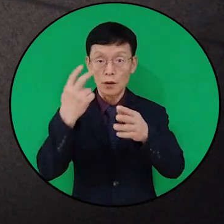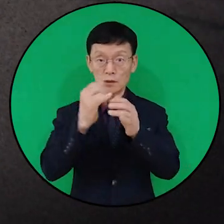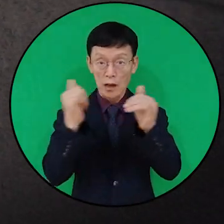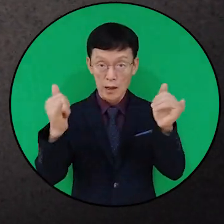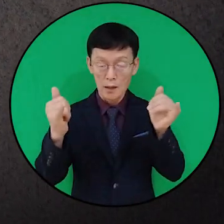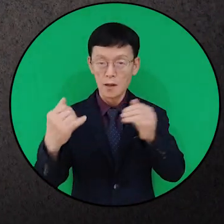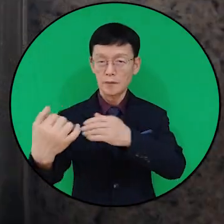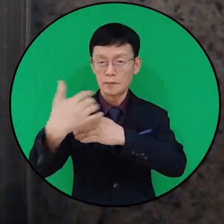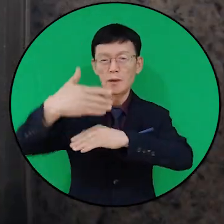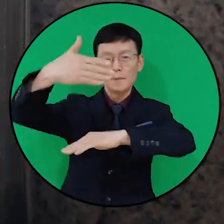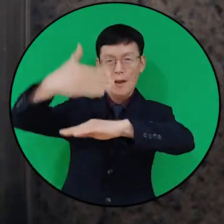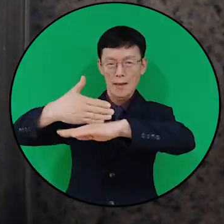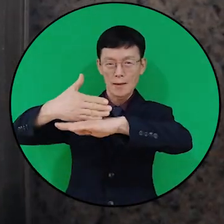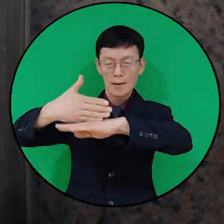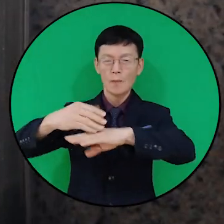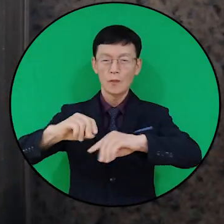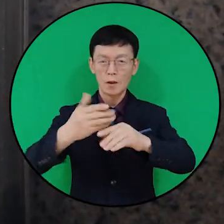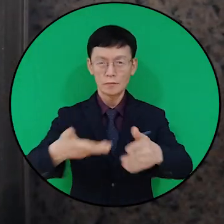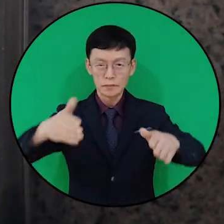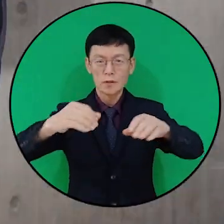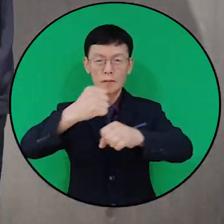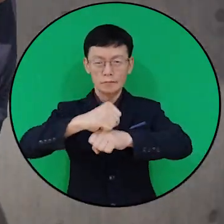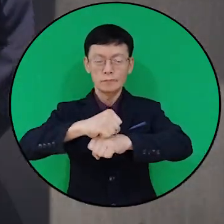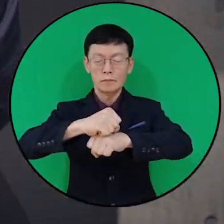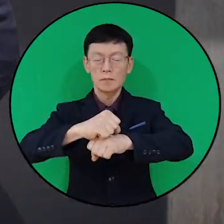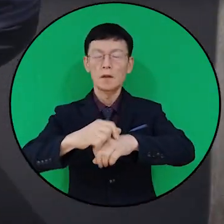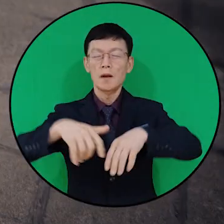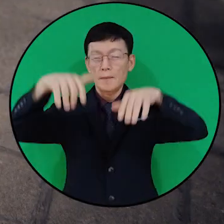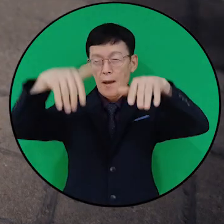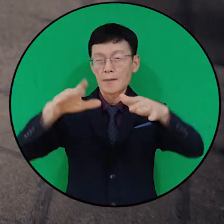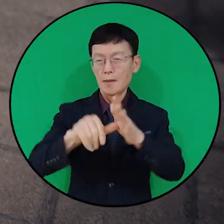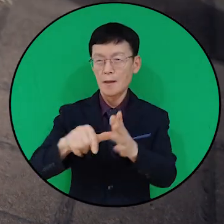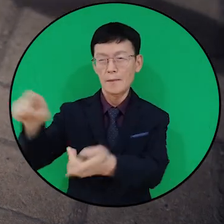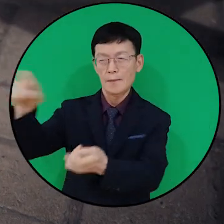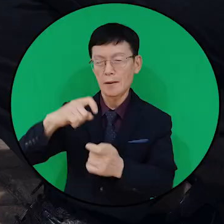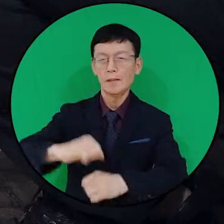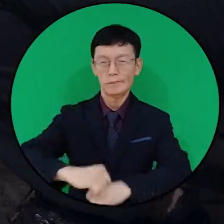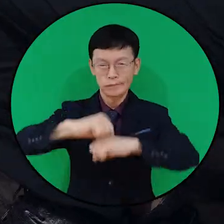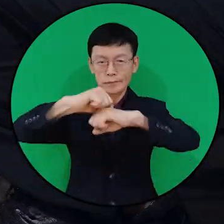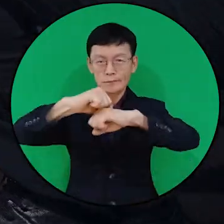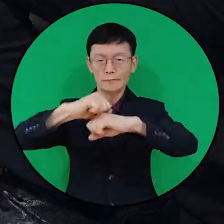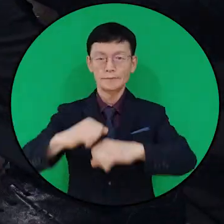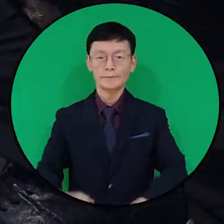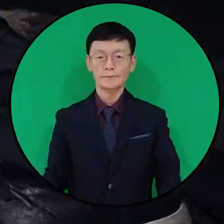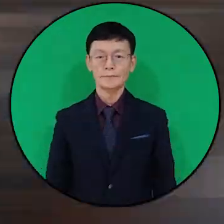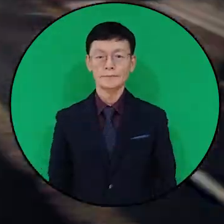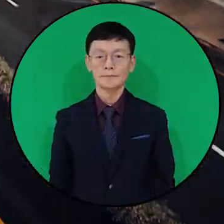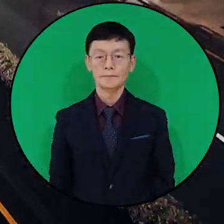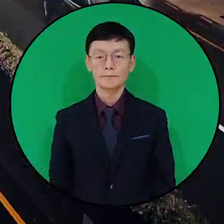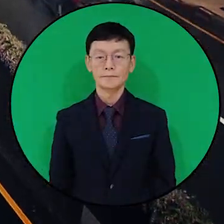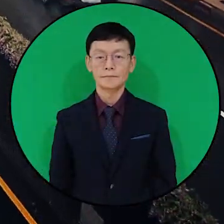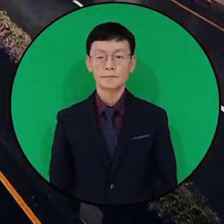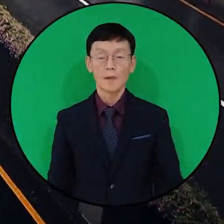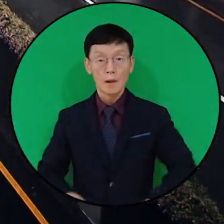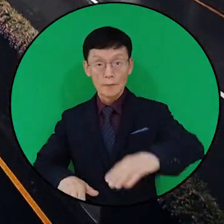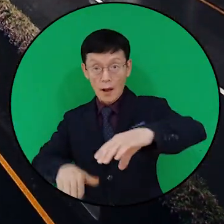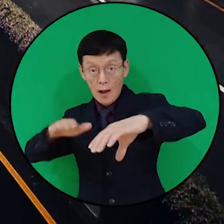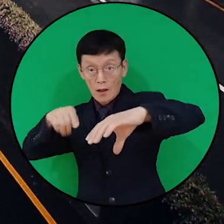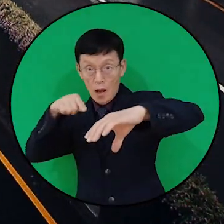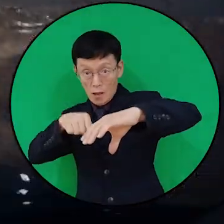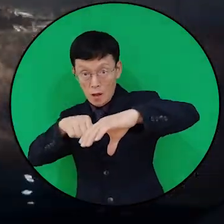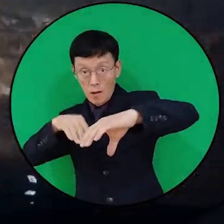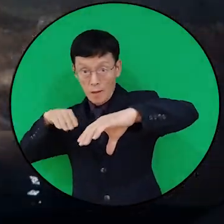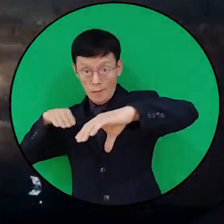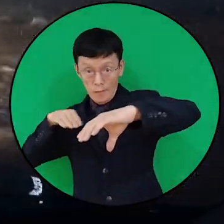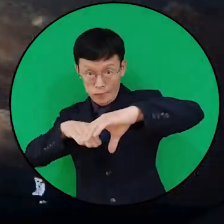공동주택 관리자는 미리 차수판, 모래주머니 등을 비치해두고 집중호우 시 신속하게 설치하도록 합니다. 침수가